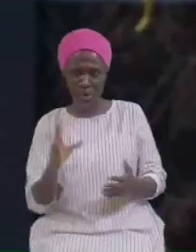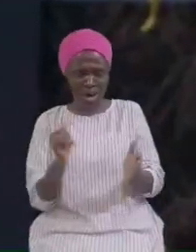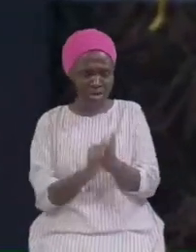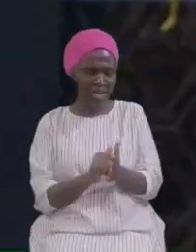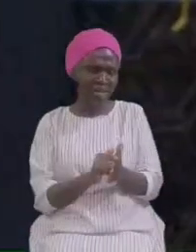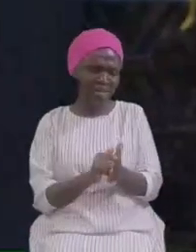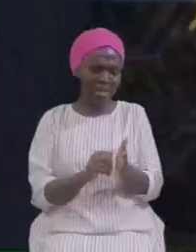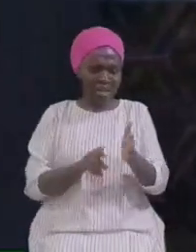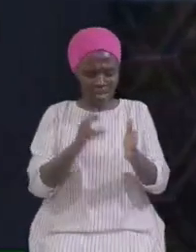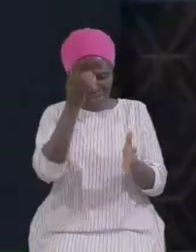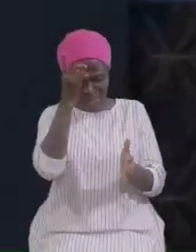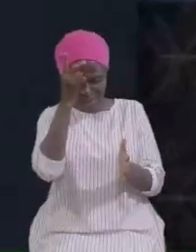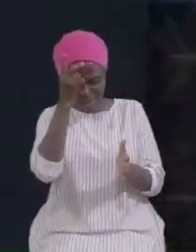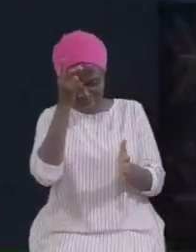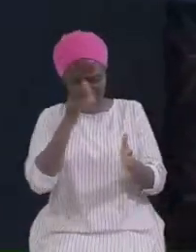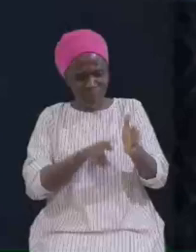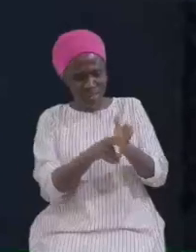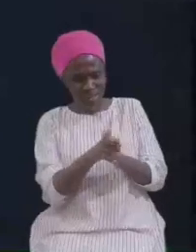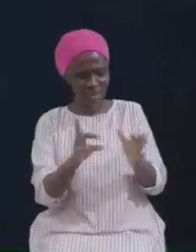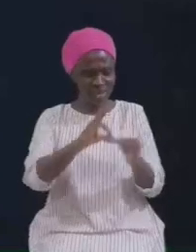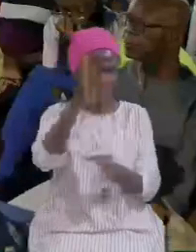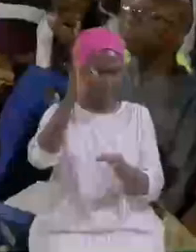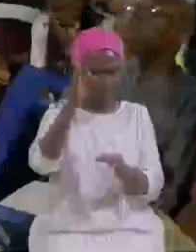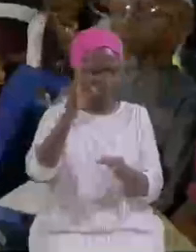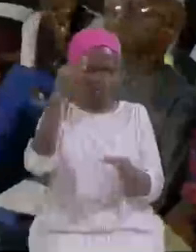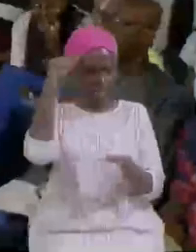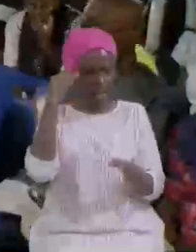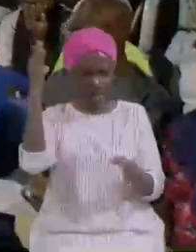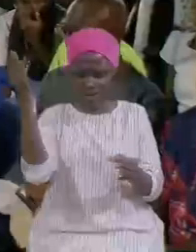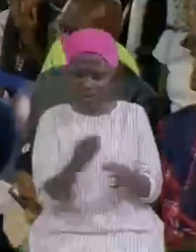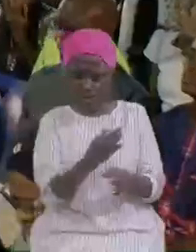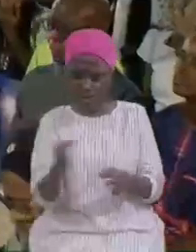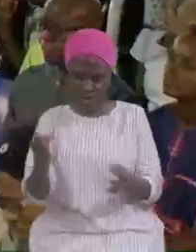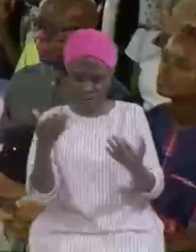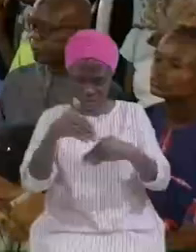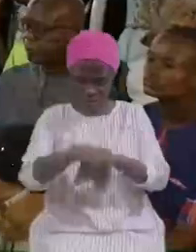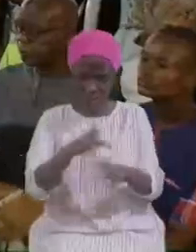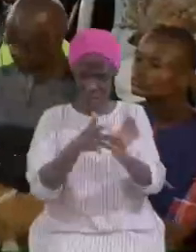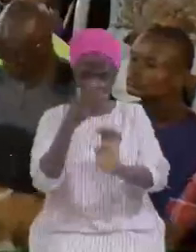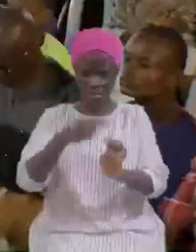serpent démoniaque, sa tête est brisée ce soir au nom de Jésus.